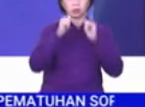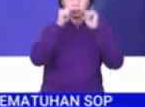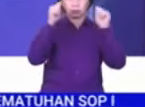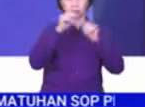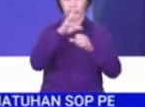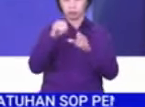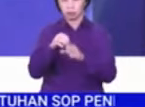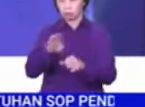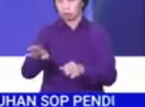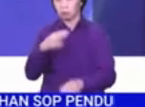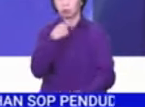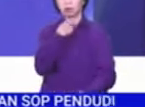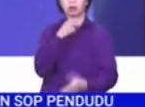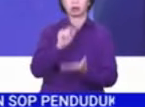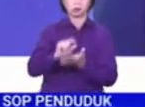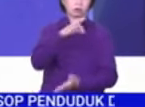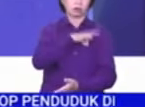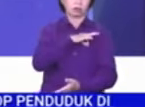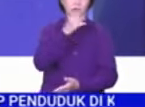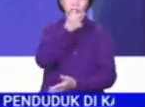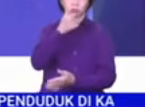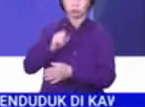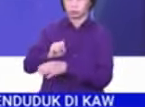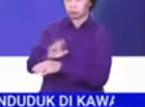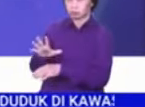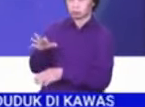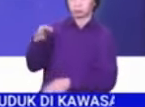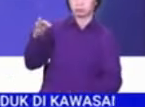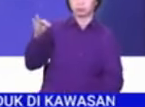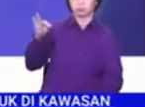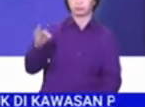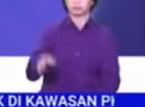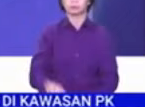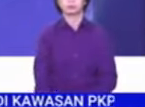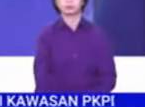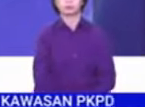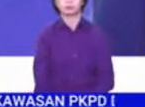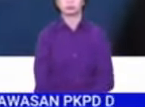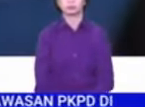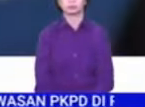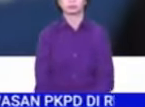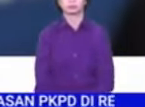termasuk Michael yang terjejas pendapatan akibat pandemic Robinson base